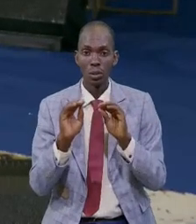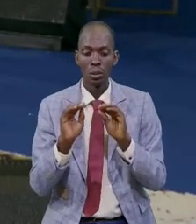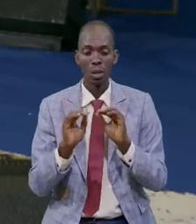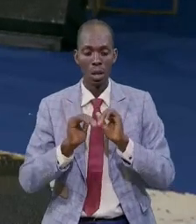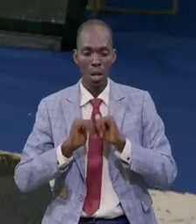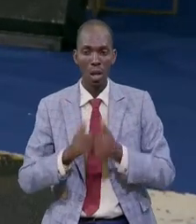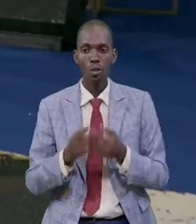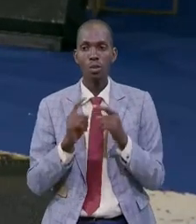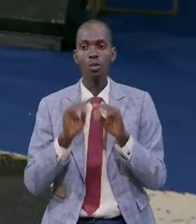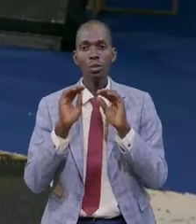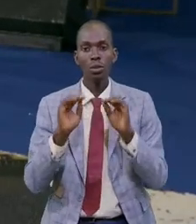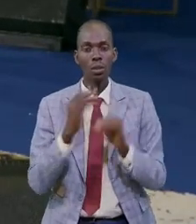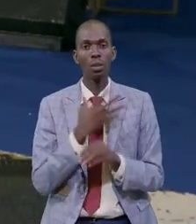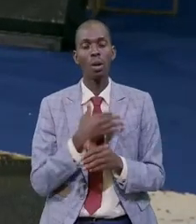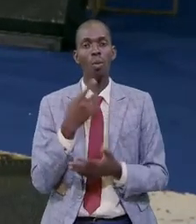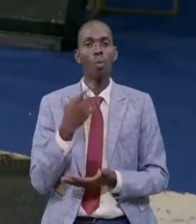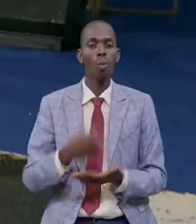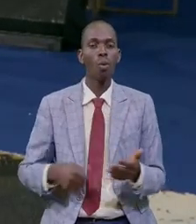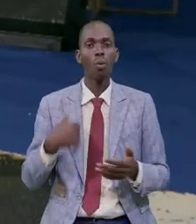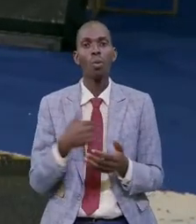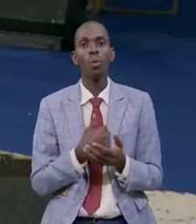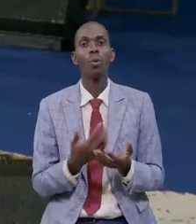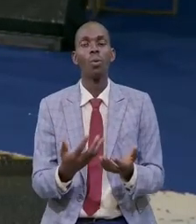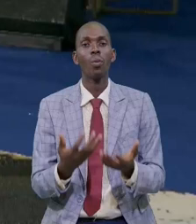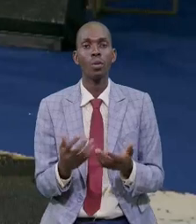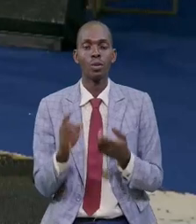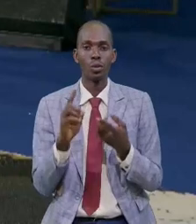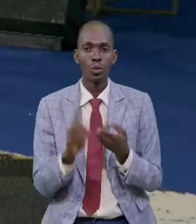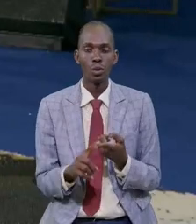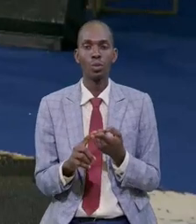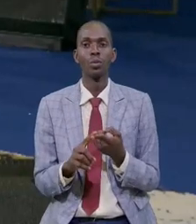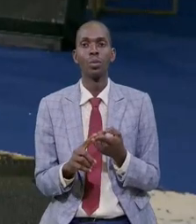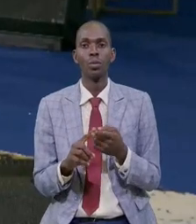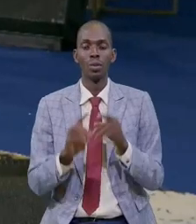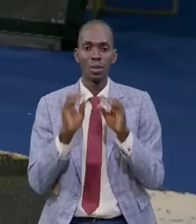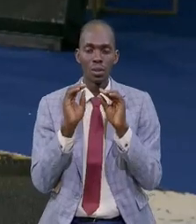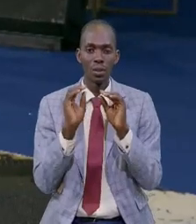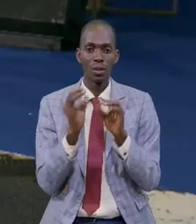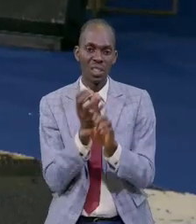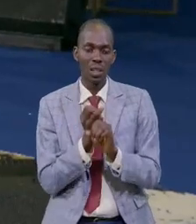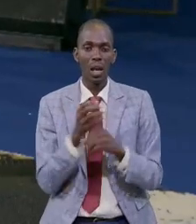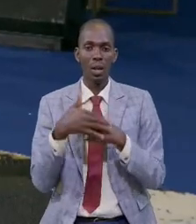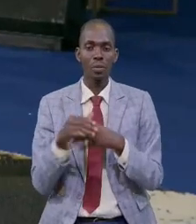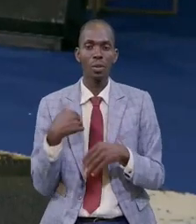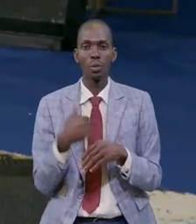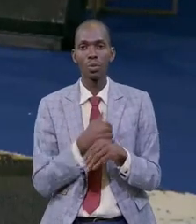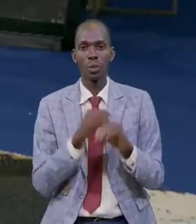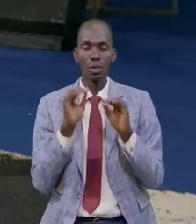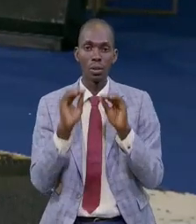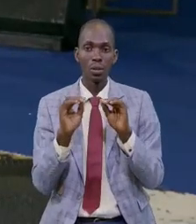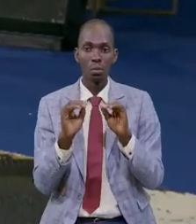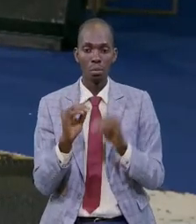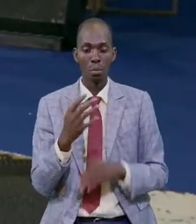voulons enseigner ça et ce que nous envisageons obtenu après l'enseignement